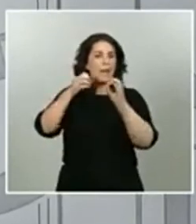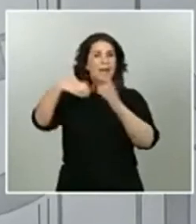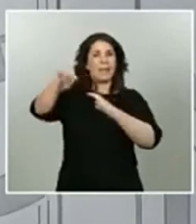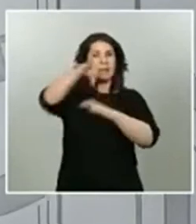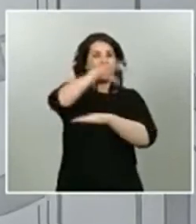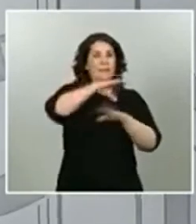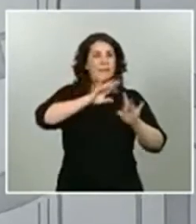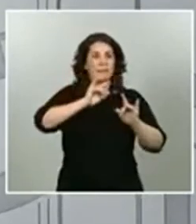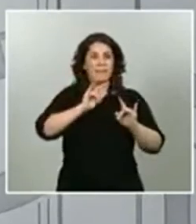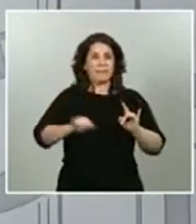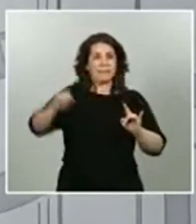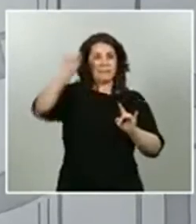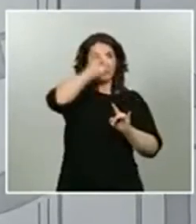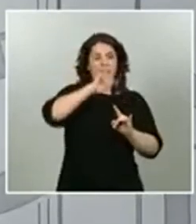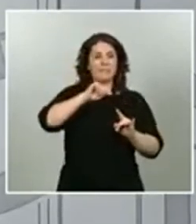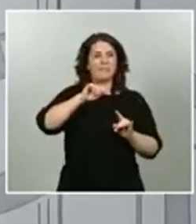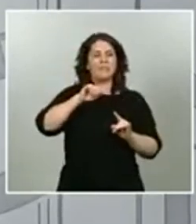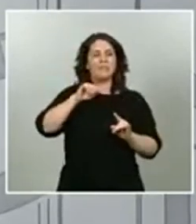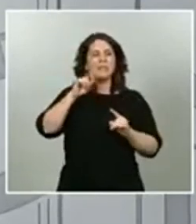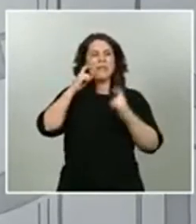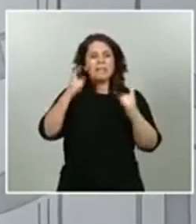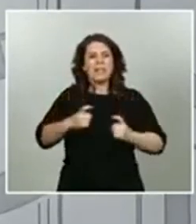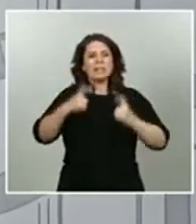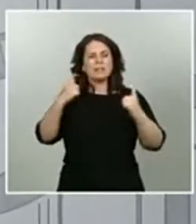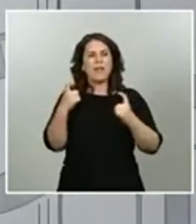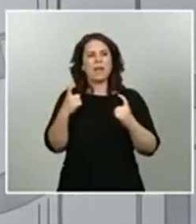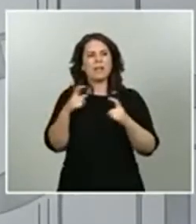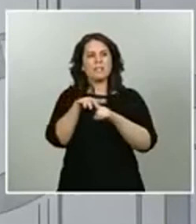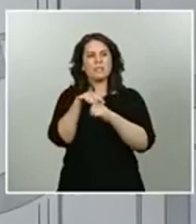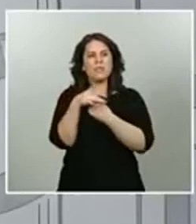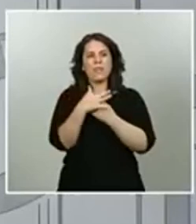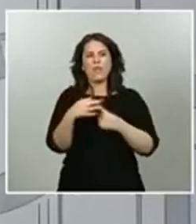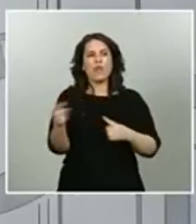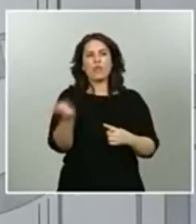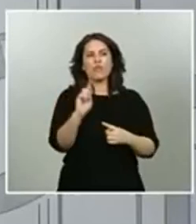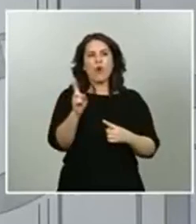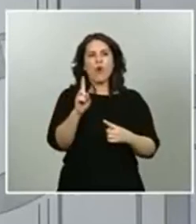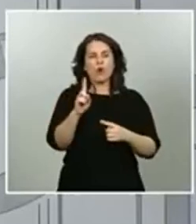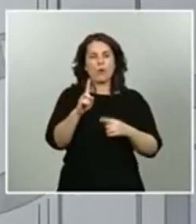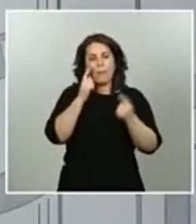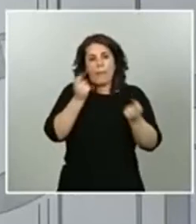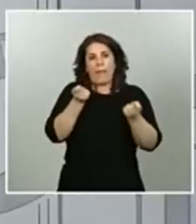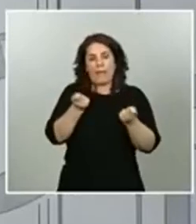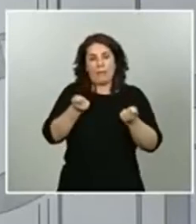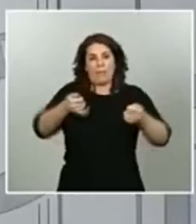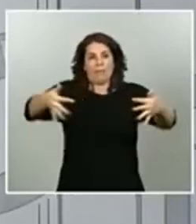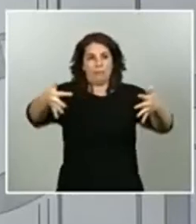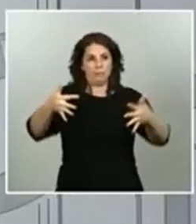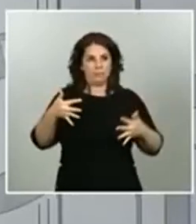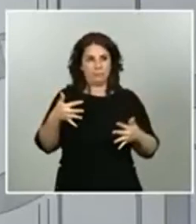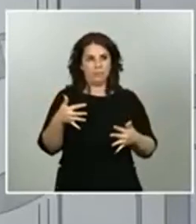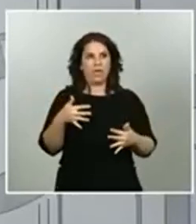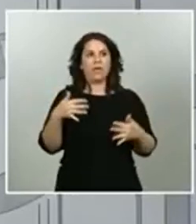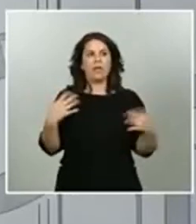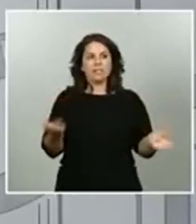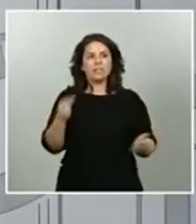che scappa fuori controllo, e questo è il modo migliore per affrontare. Per quanto riguarda